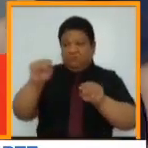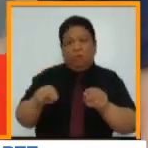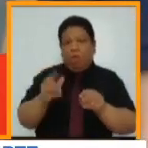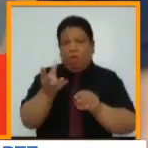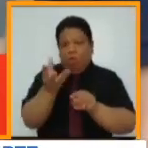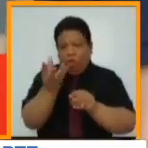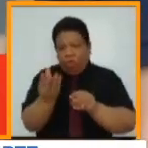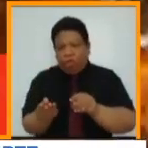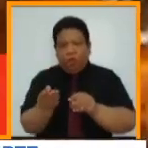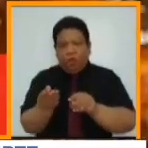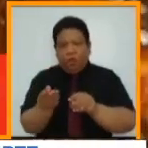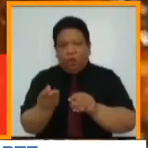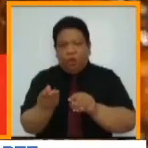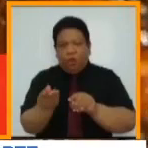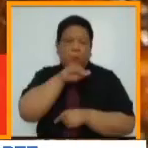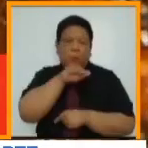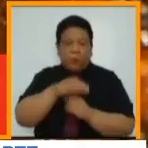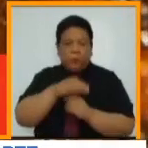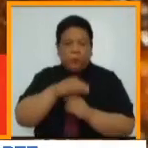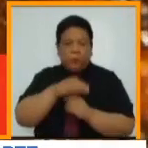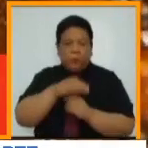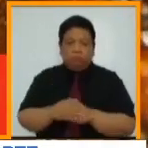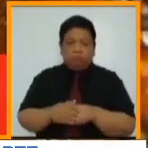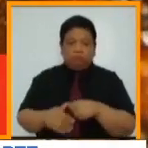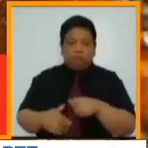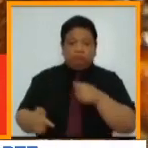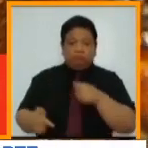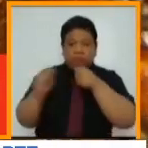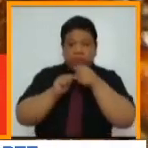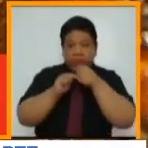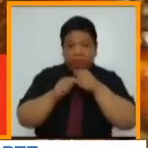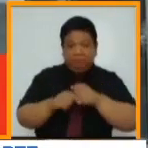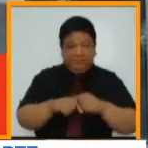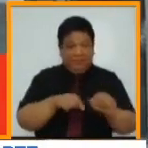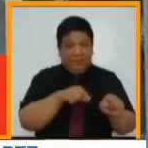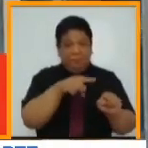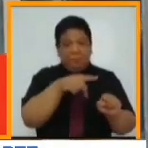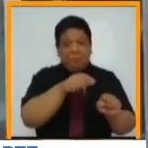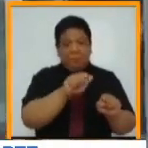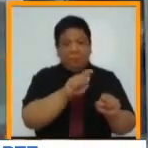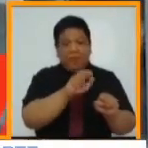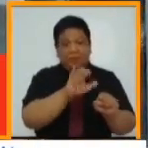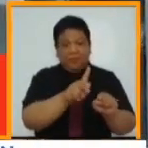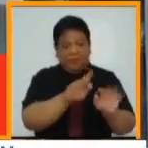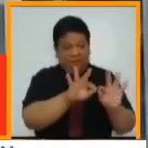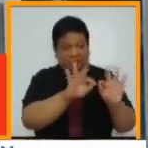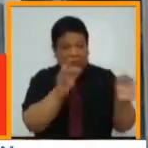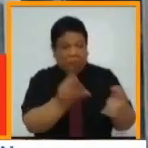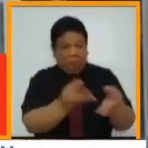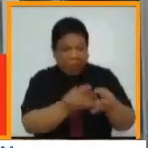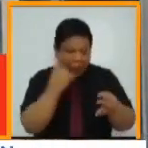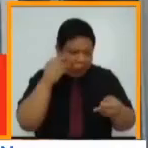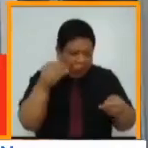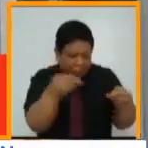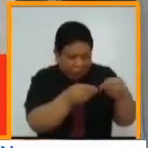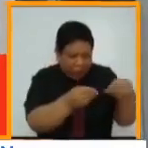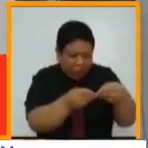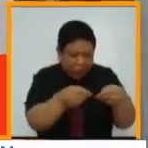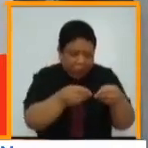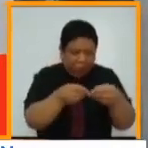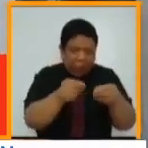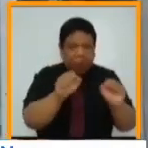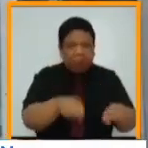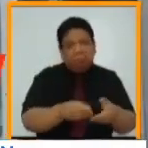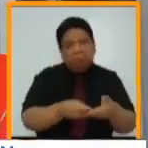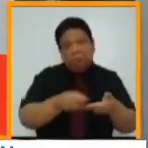Patrick mag-aambaga na lang daw para may pambili ng lechon. Depende po ma'am, kung kaya po ng mga kapatid, hati-hati. Pero